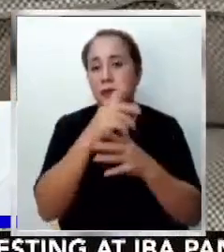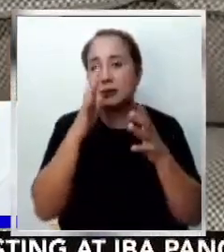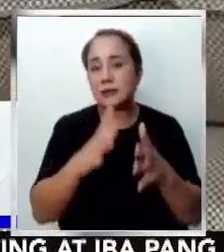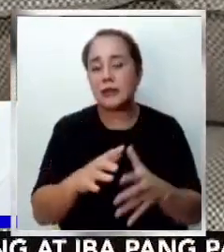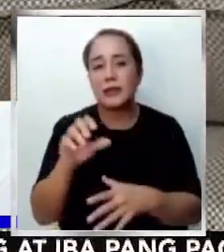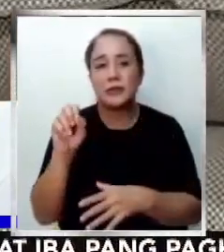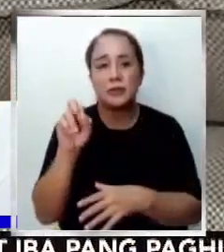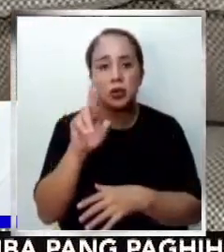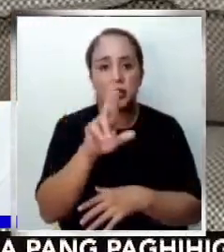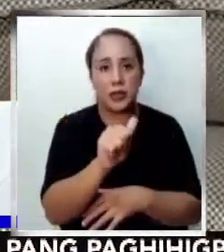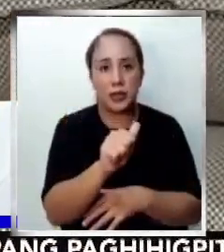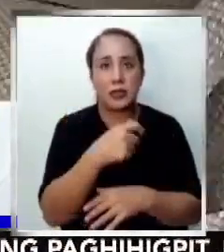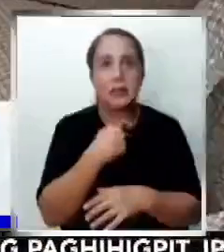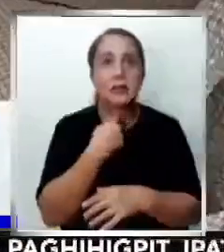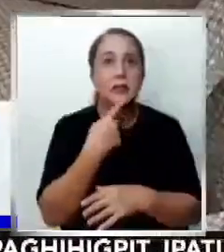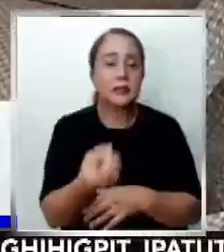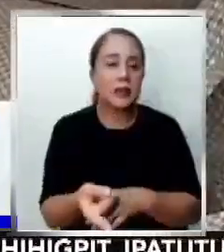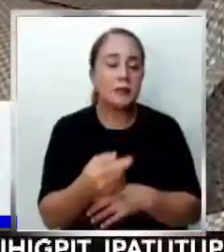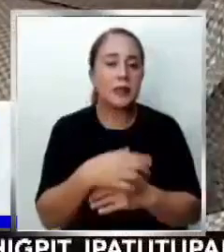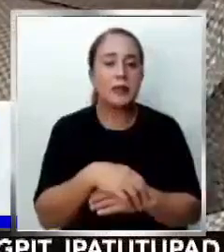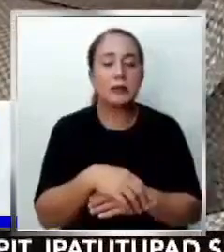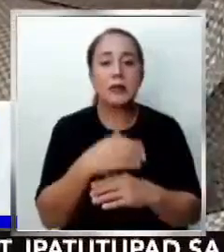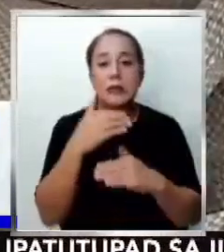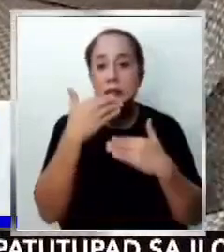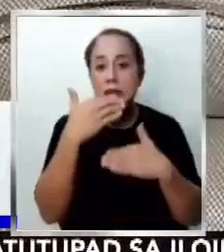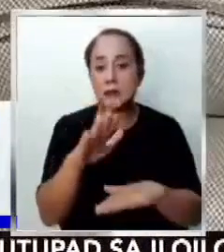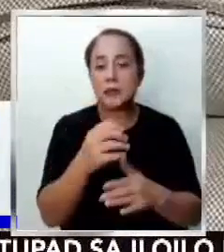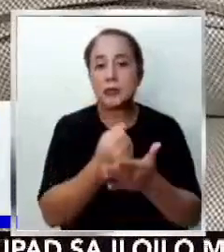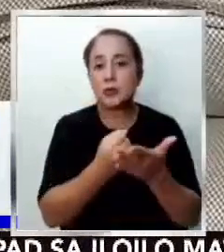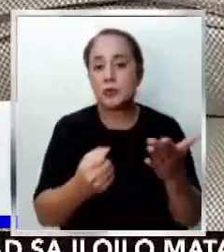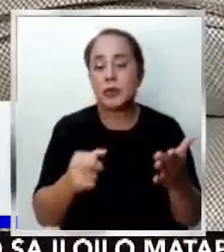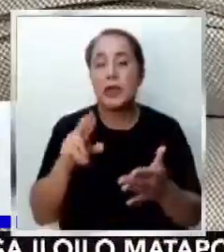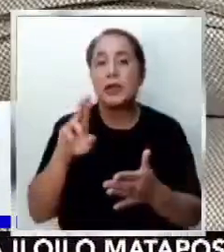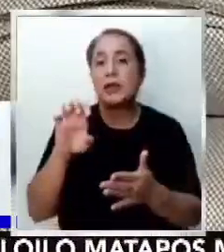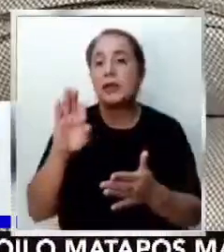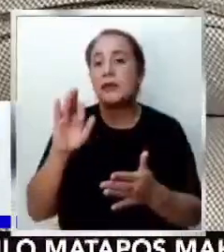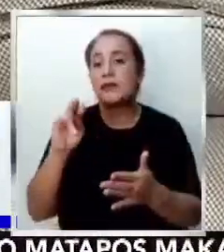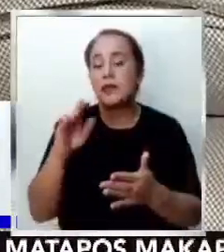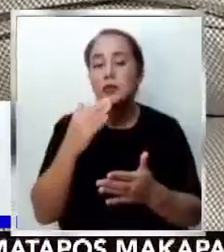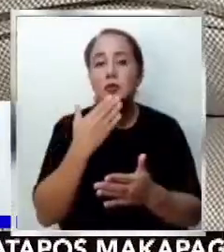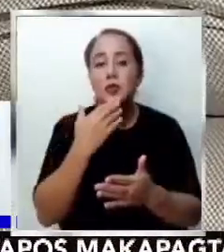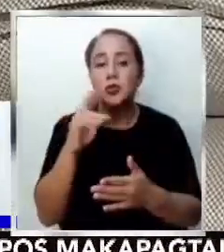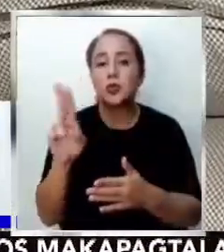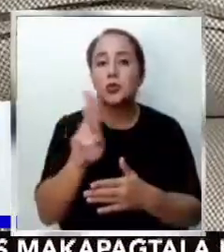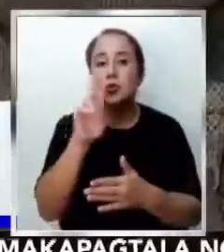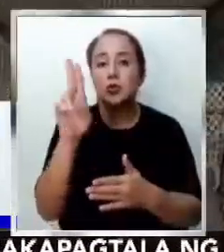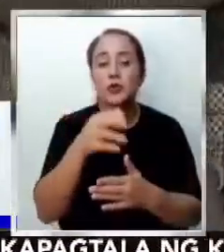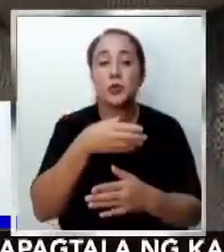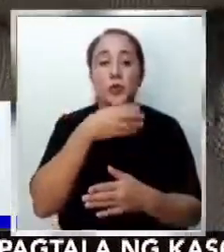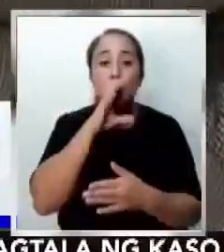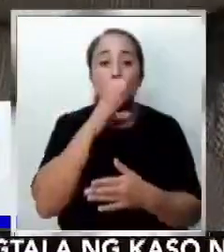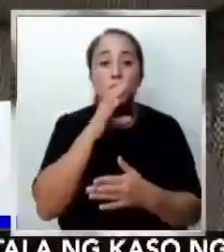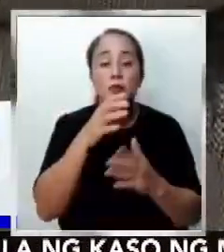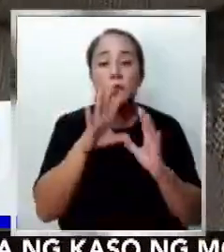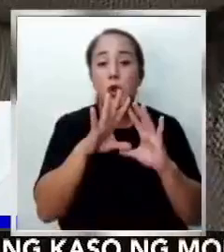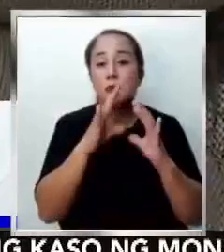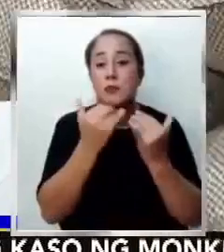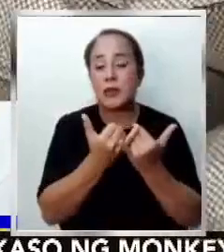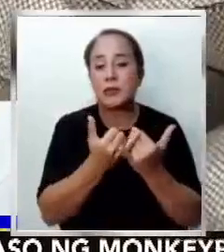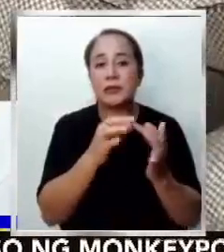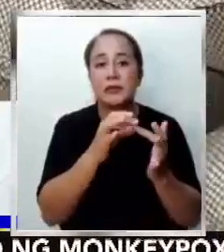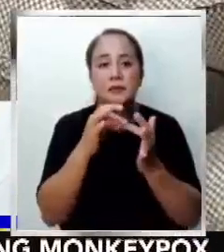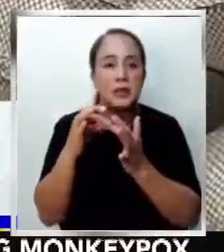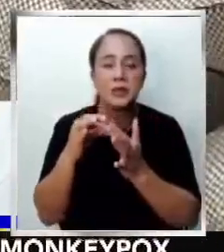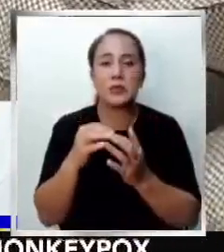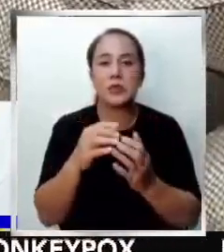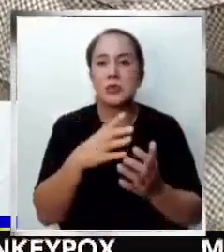Sabi ni Alba, ang limitado raw ay supply ng refined sugar na ginagamit ng mga beverage companies sa bansa kung saan espesyal at super white